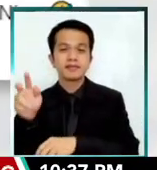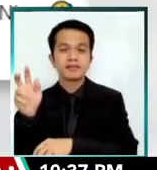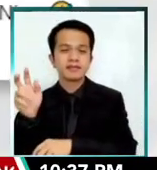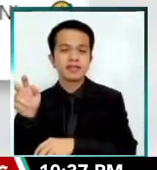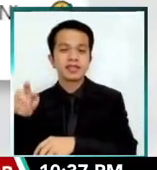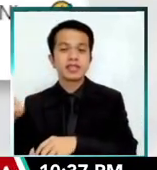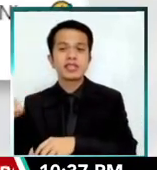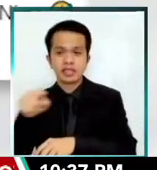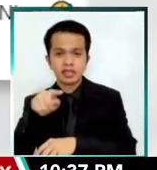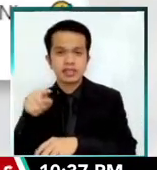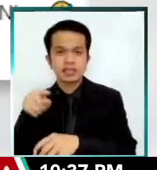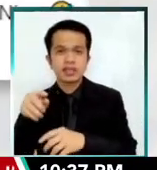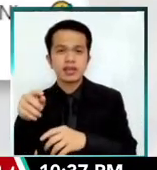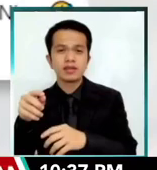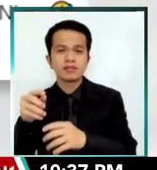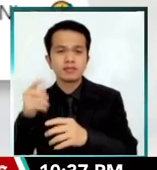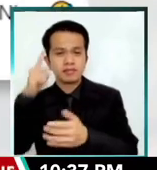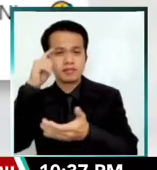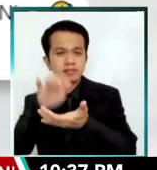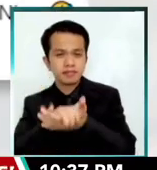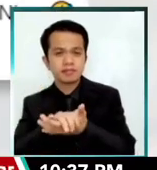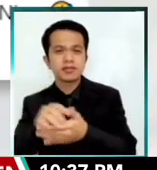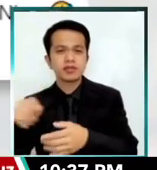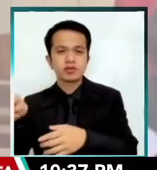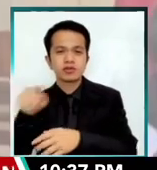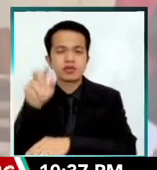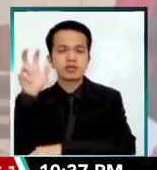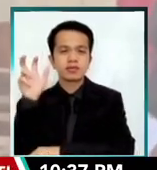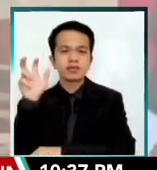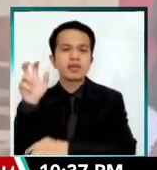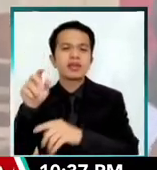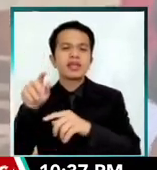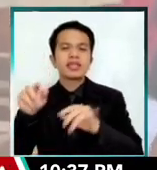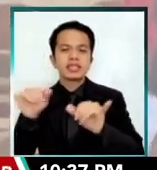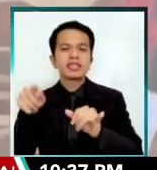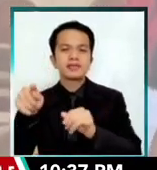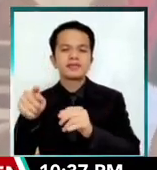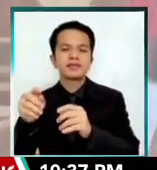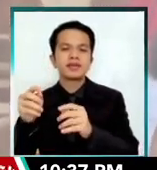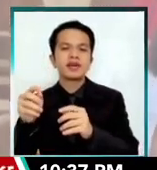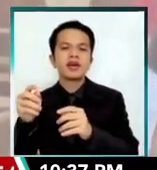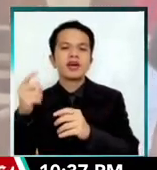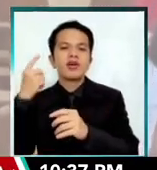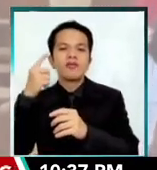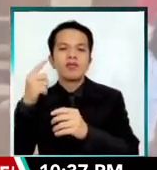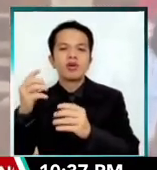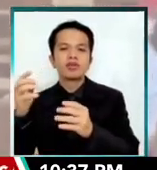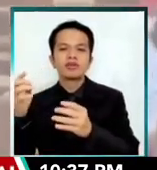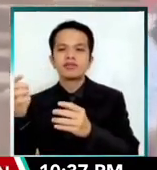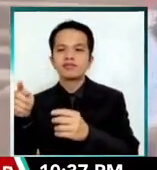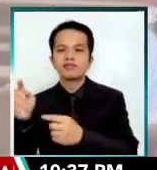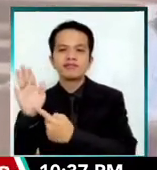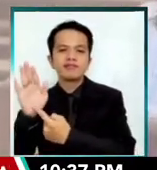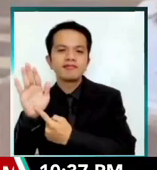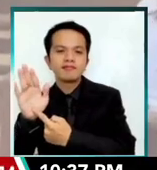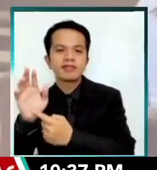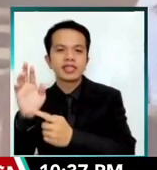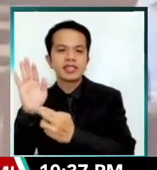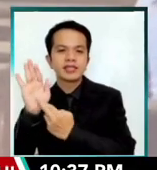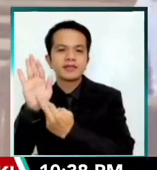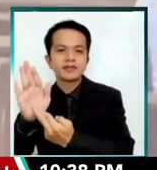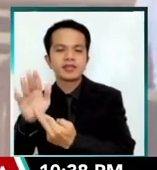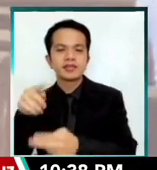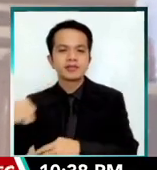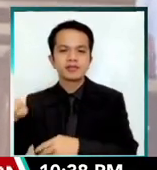ng Santo Niño at pagpupugay raw nila ito sa patron ng kanilang probinsya. May pictorial pa si Joy, suot ang costume